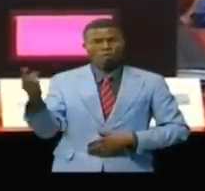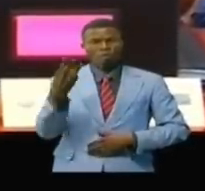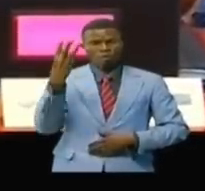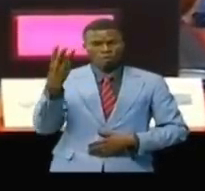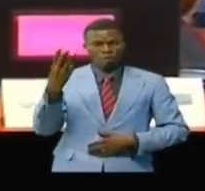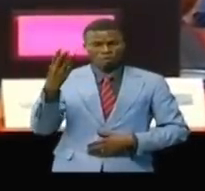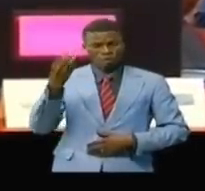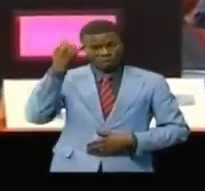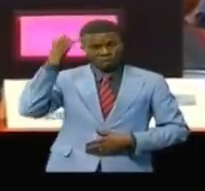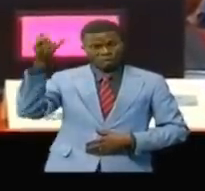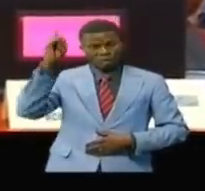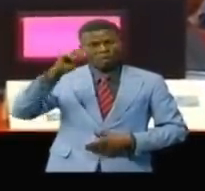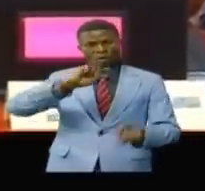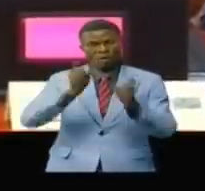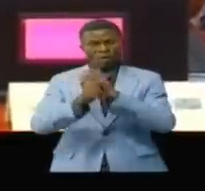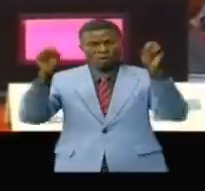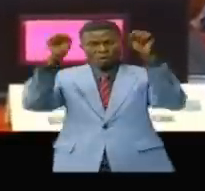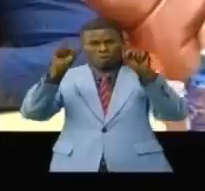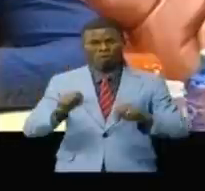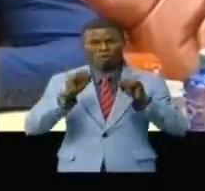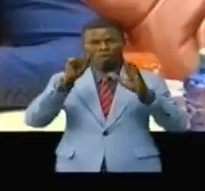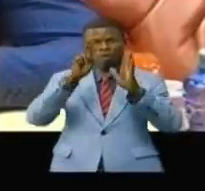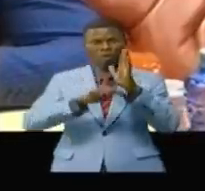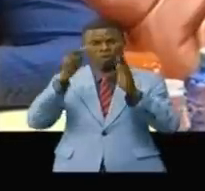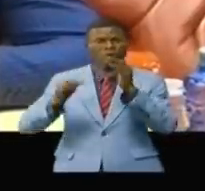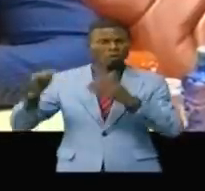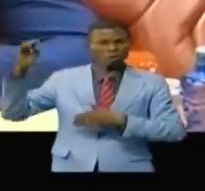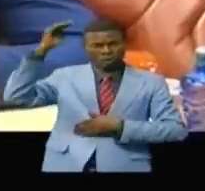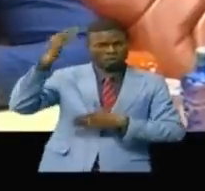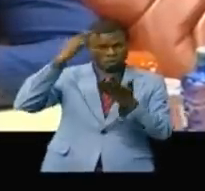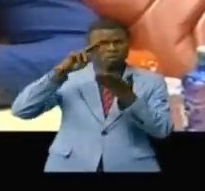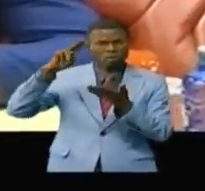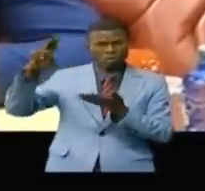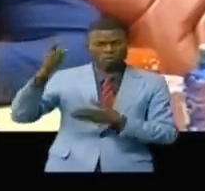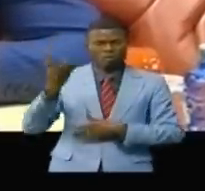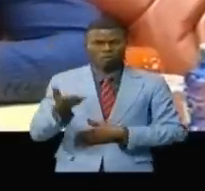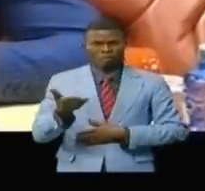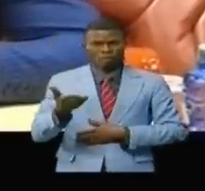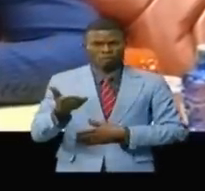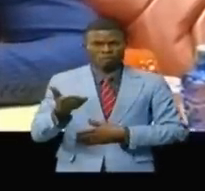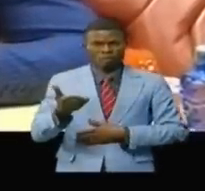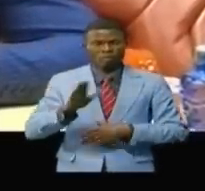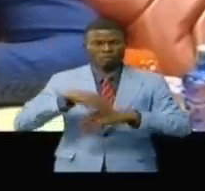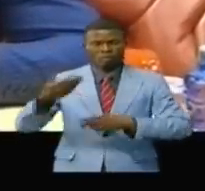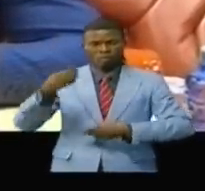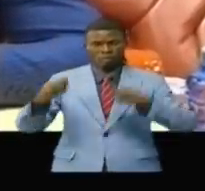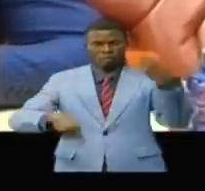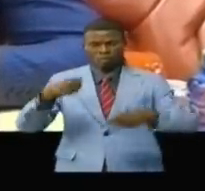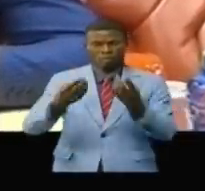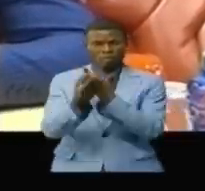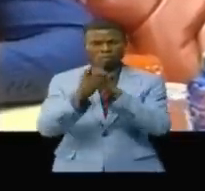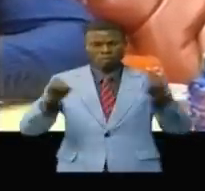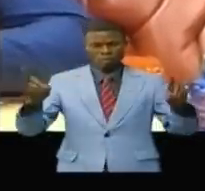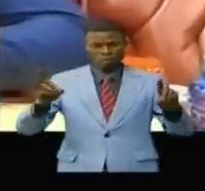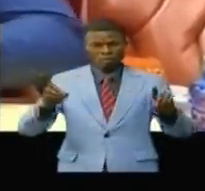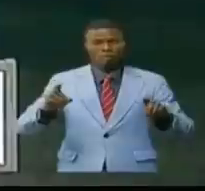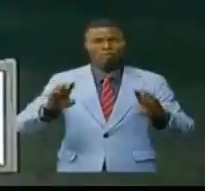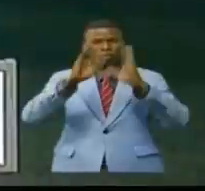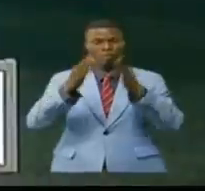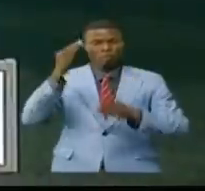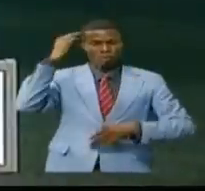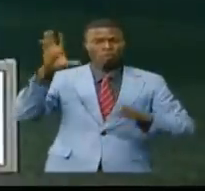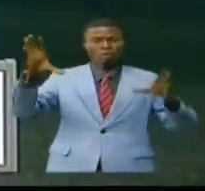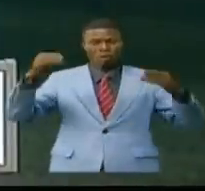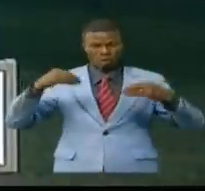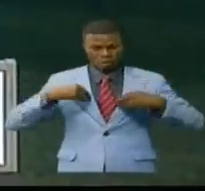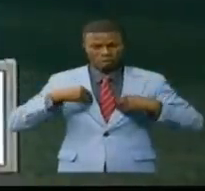dans l'axe sur la réforme du système de l'enseignement supérieur et universitaire. Après débat et délibération, le Conseil a